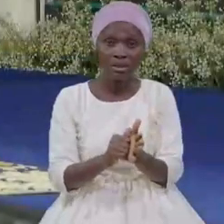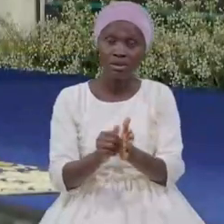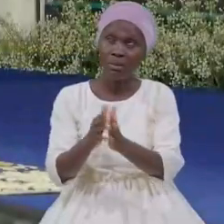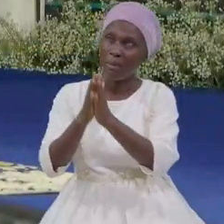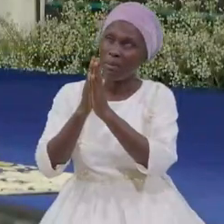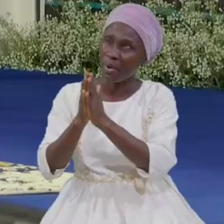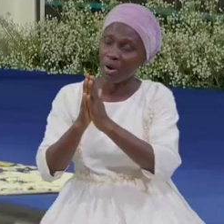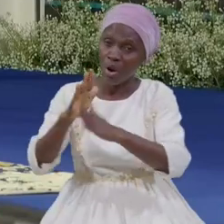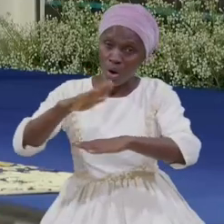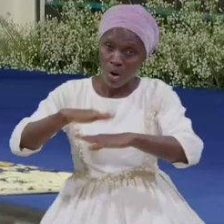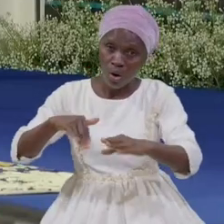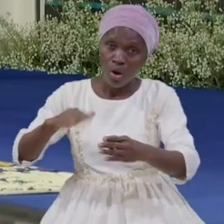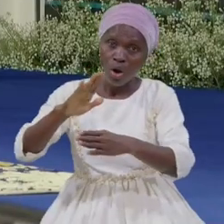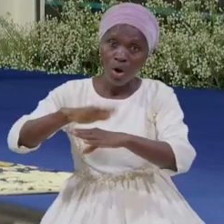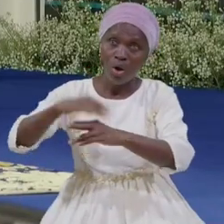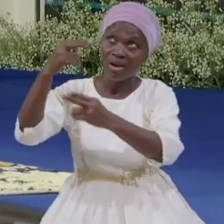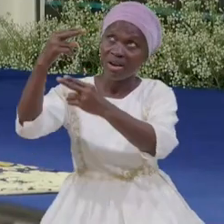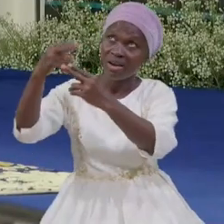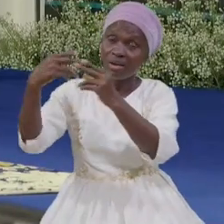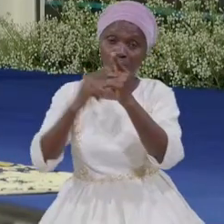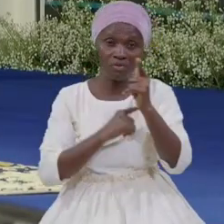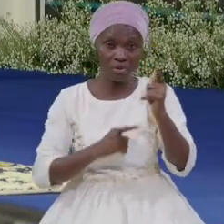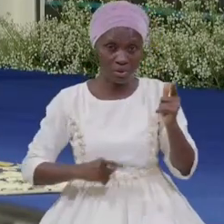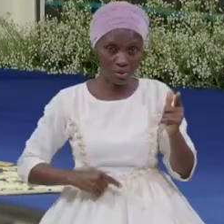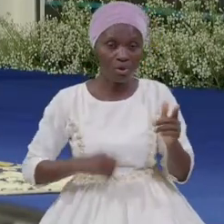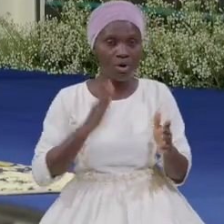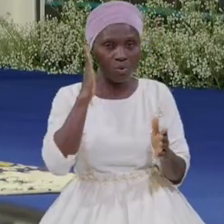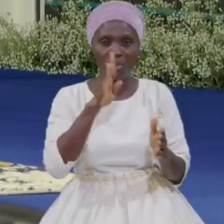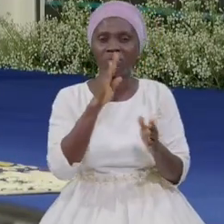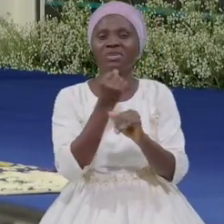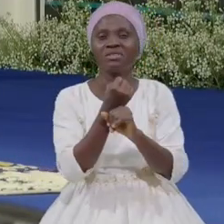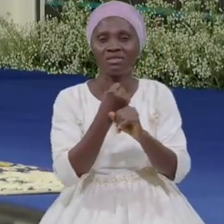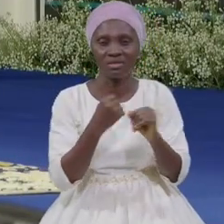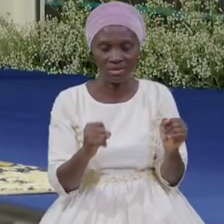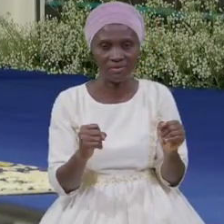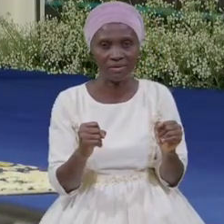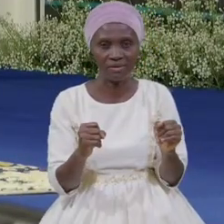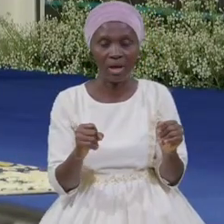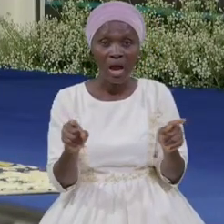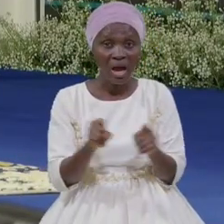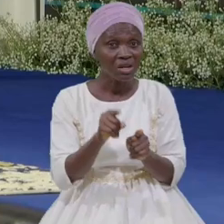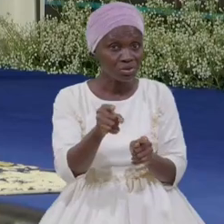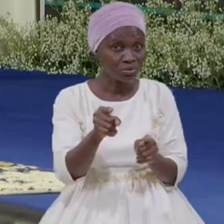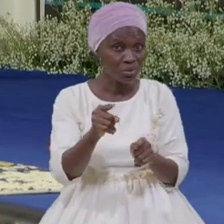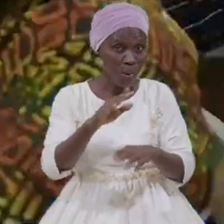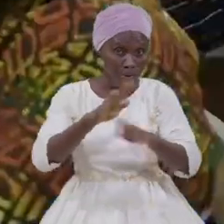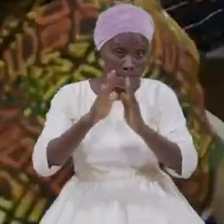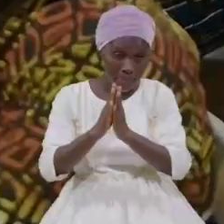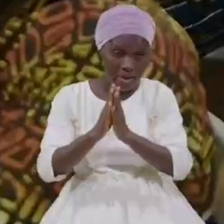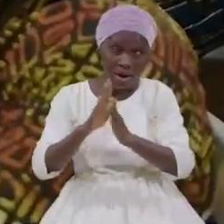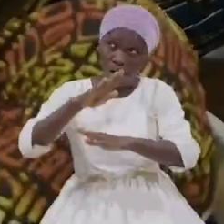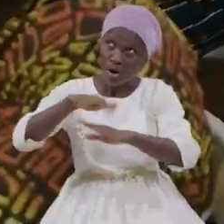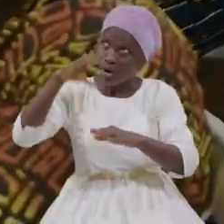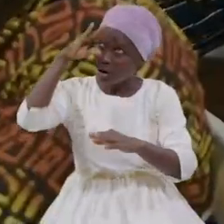le nom du Seigneur sera sauvé. Comme tu l'invoques ce soir, il va te